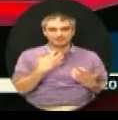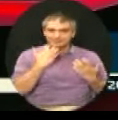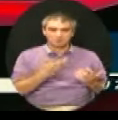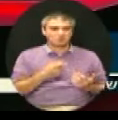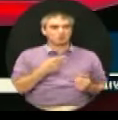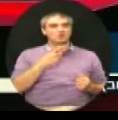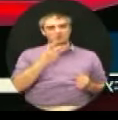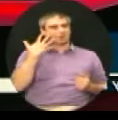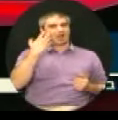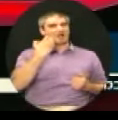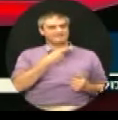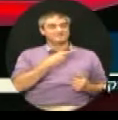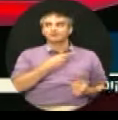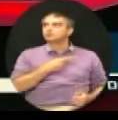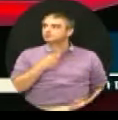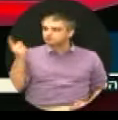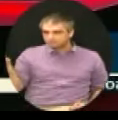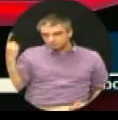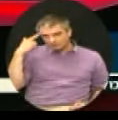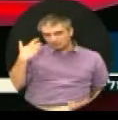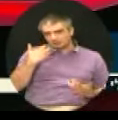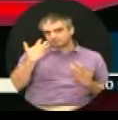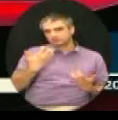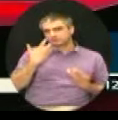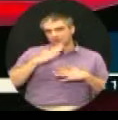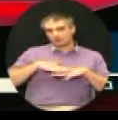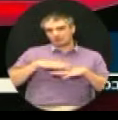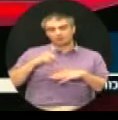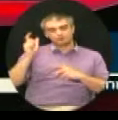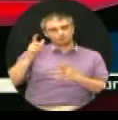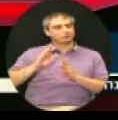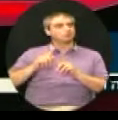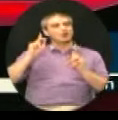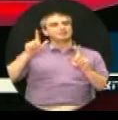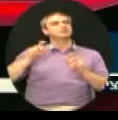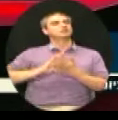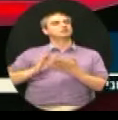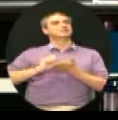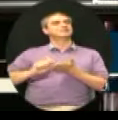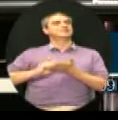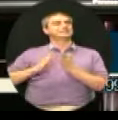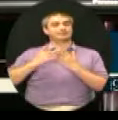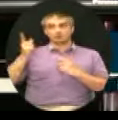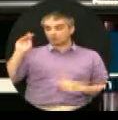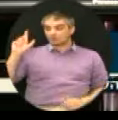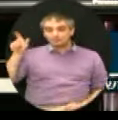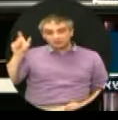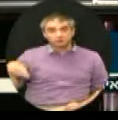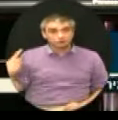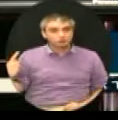סיפור, הוא אהב... הוא ידע לספר סיפור. האיש היה איש ספר, כמו שאנחנו יודעים, אבל כשאני אומר איש ספר, הוא היה גם